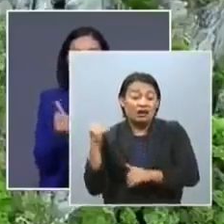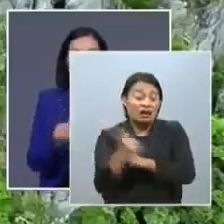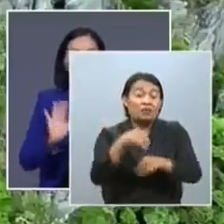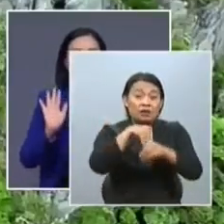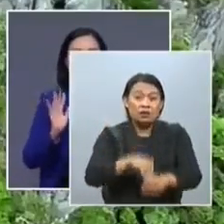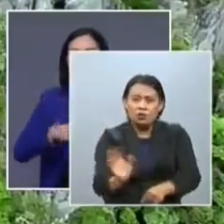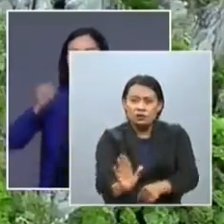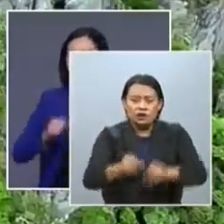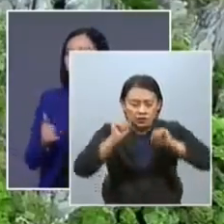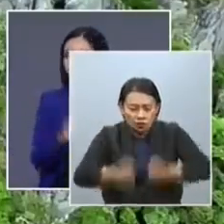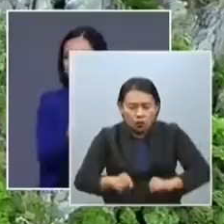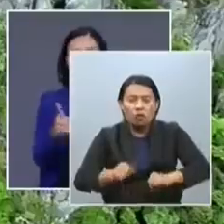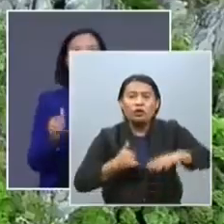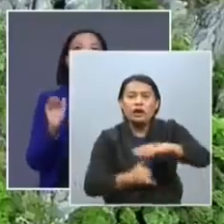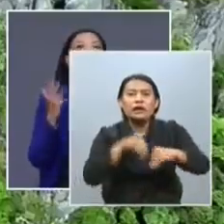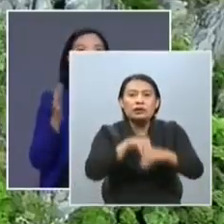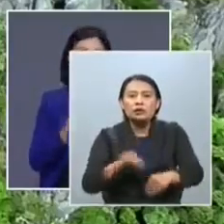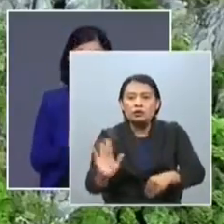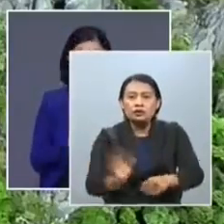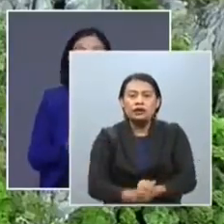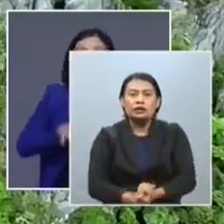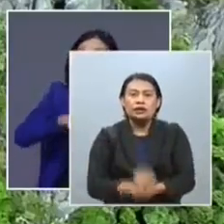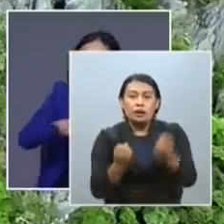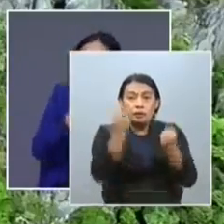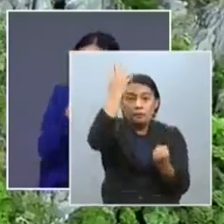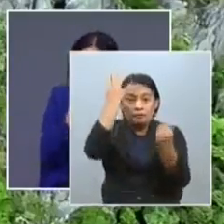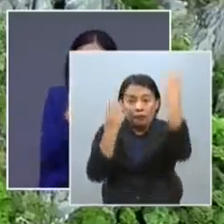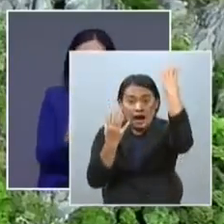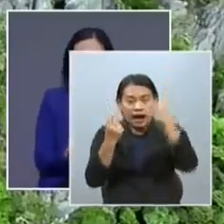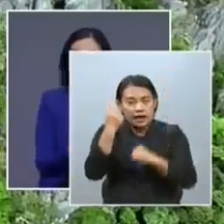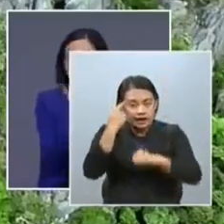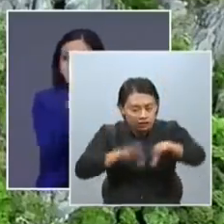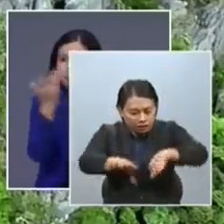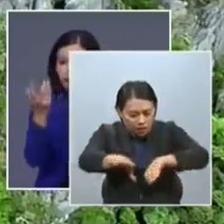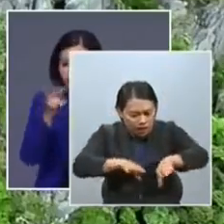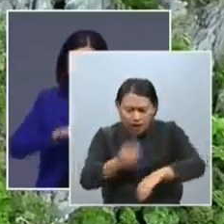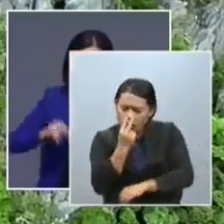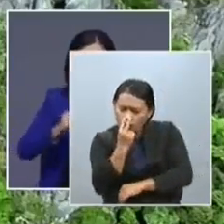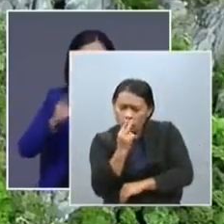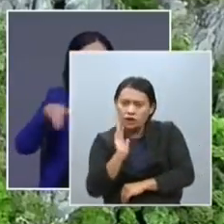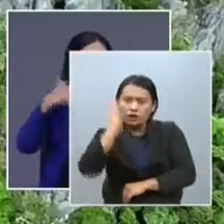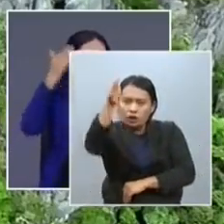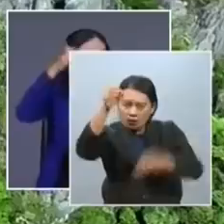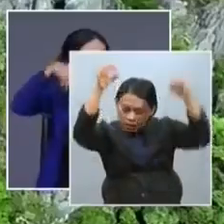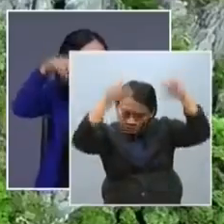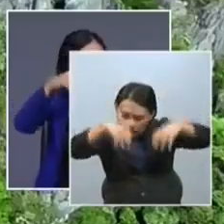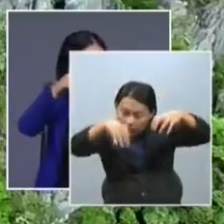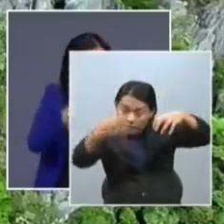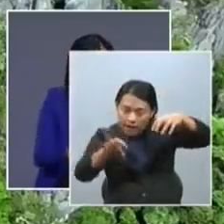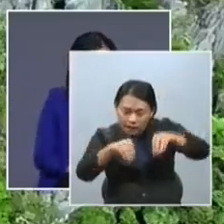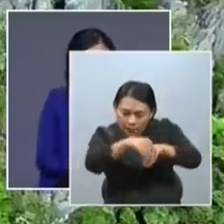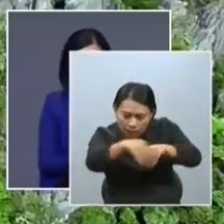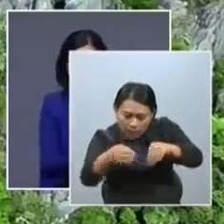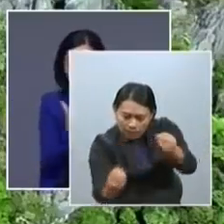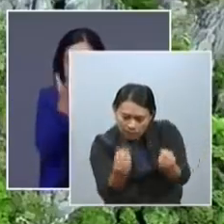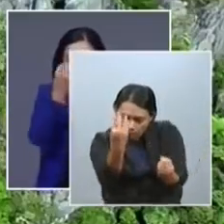ได้มัดให้ใครไปอยู่ทั้งสิ้นนะครับแล้วลองบริหารจัดการป่าดูสิว่ามันจะใช้เวลาในฤดูฝนหน้าเนี่ยมันจะปลูกป่าขึ้นมาได้ไหม